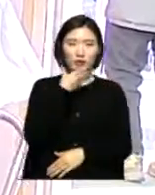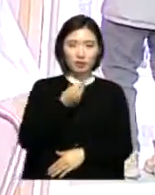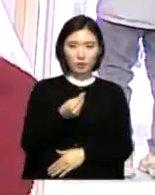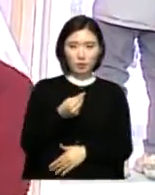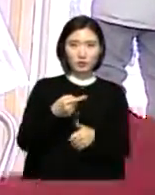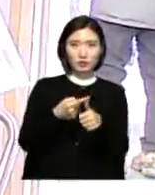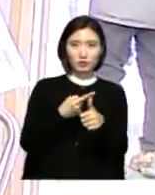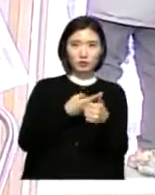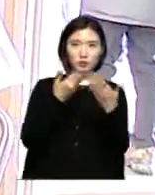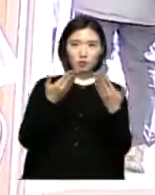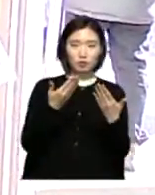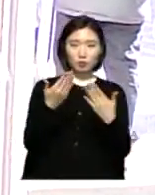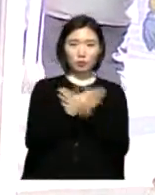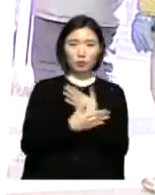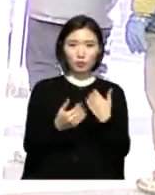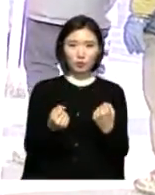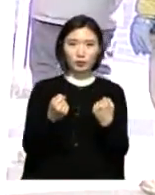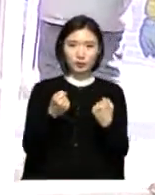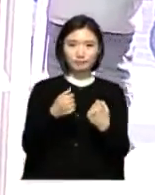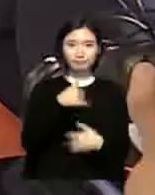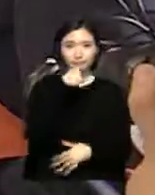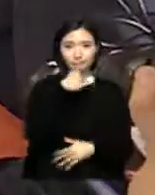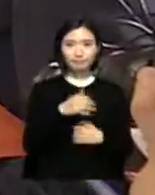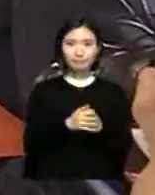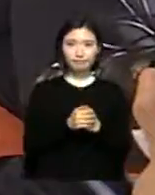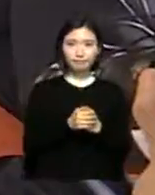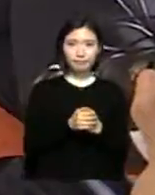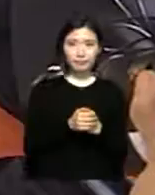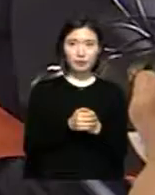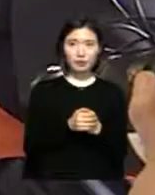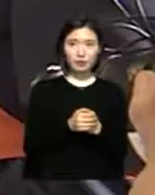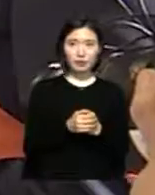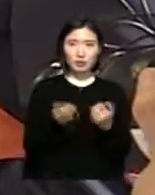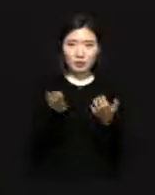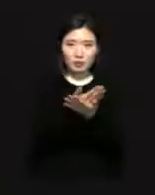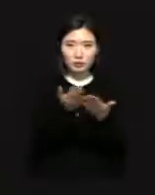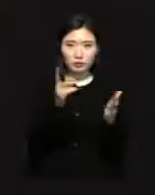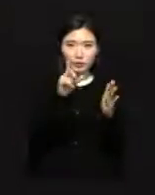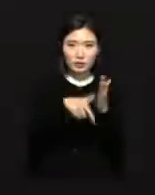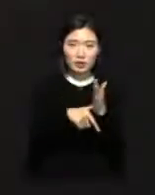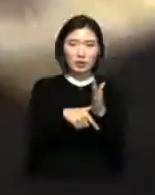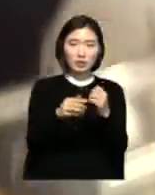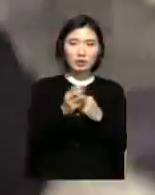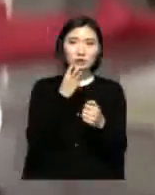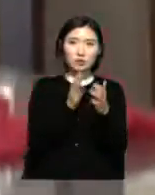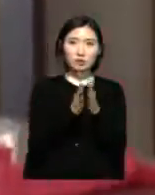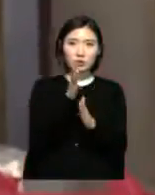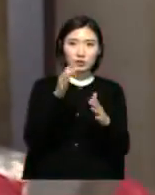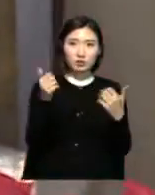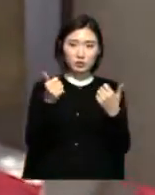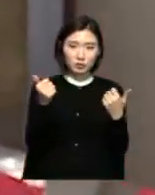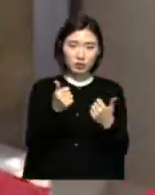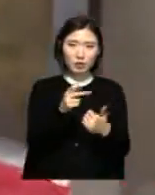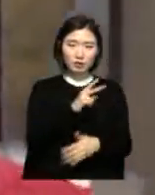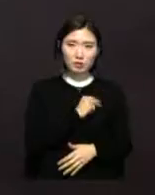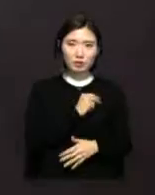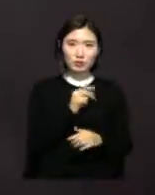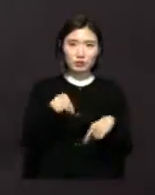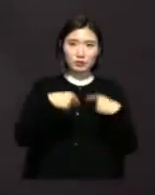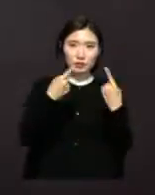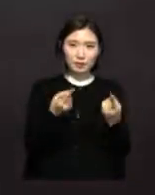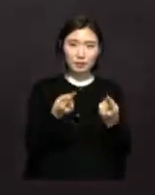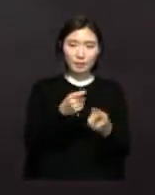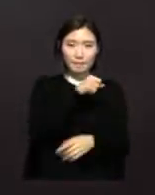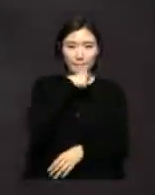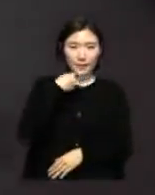그리고 몸도 활력되고 활력이 나고. 드디어 배식 시간. 이번엔 서울시 의회 의원들이 나섰습니다.